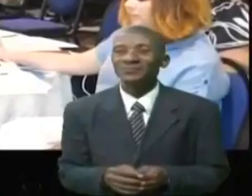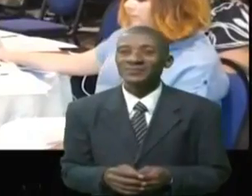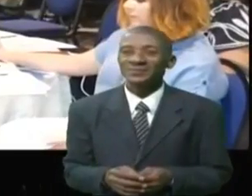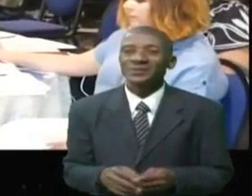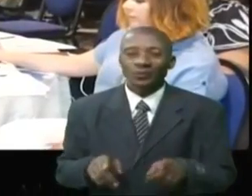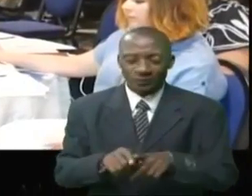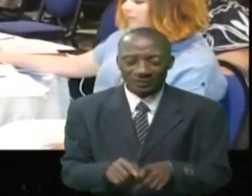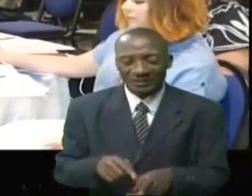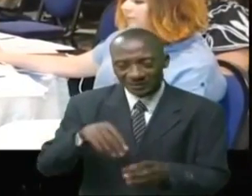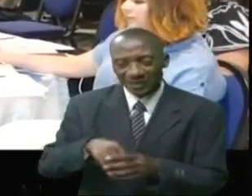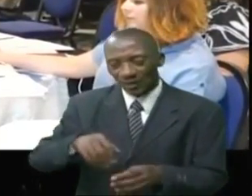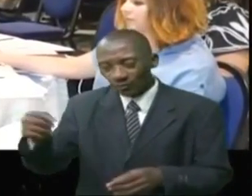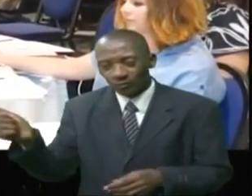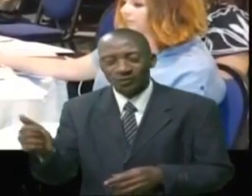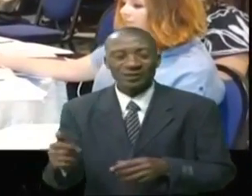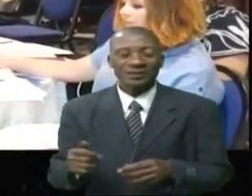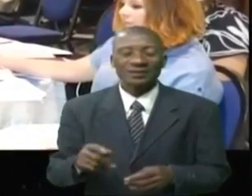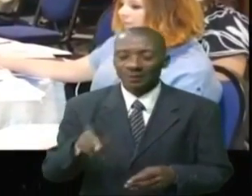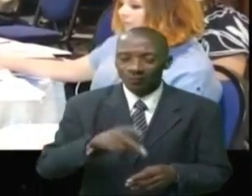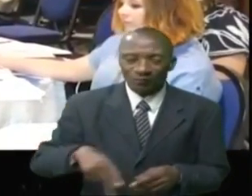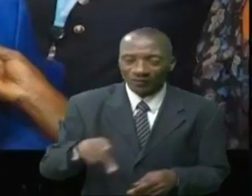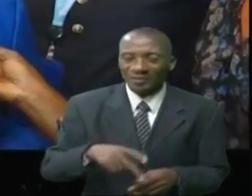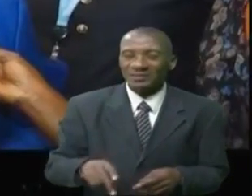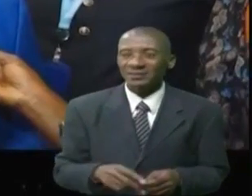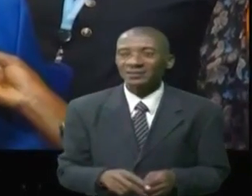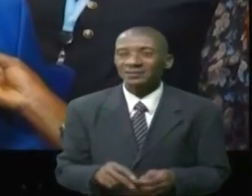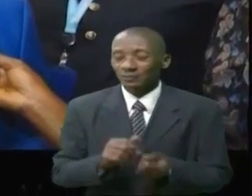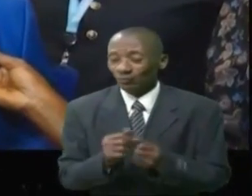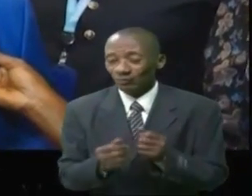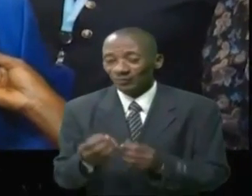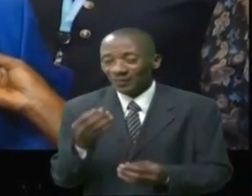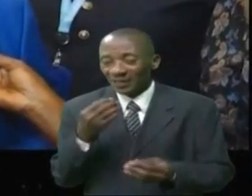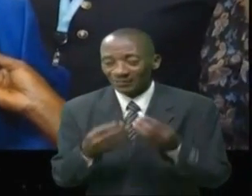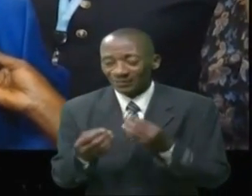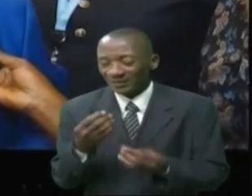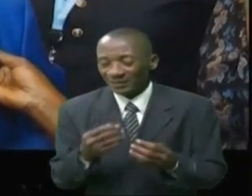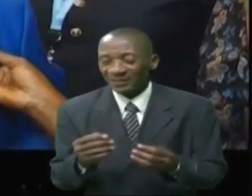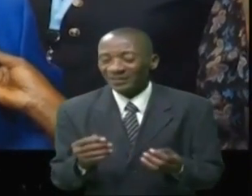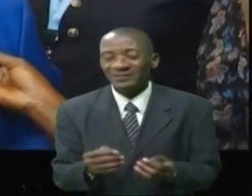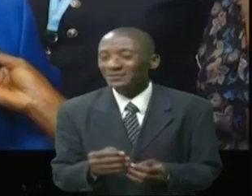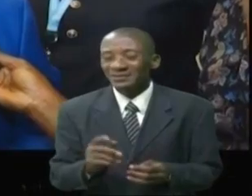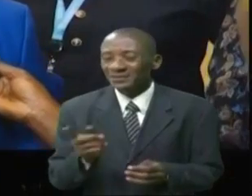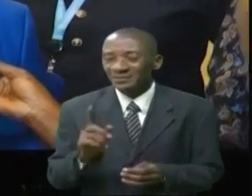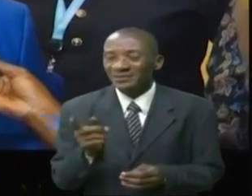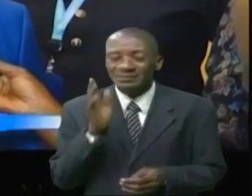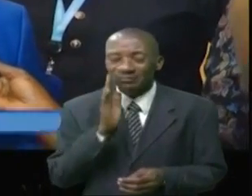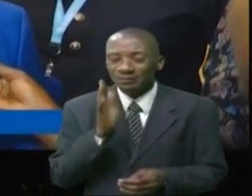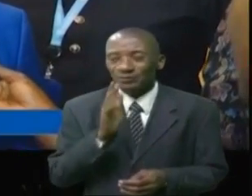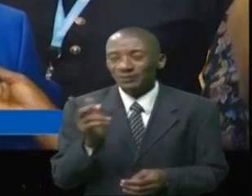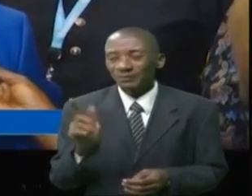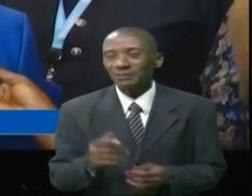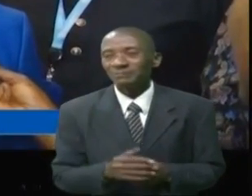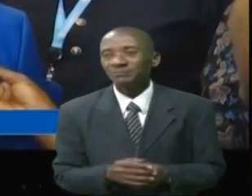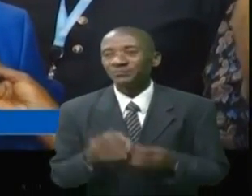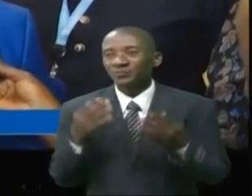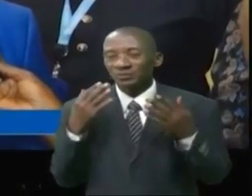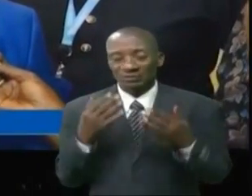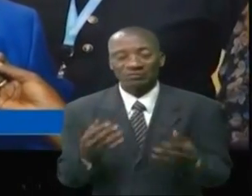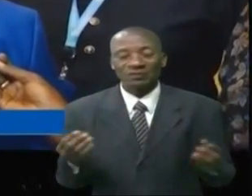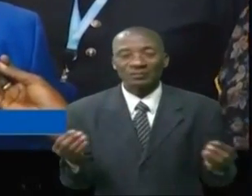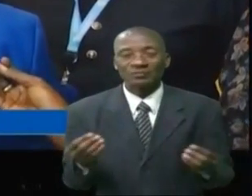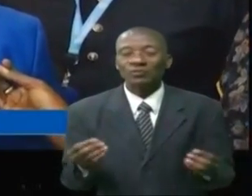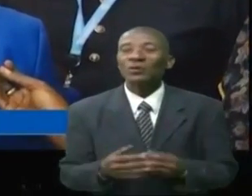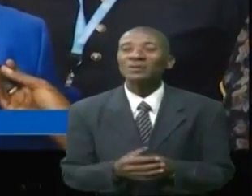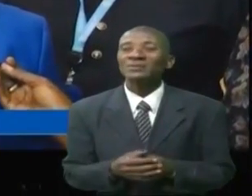alimentaire. La situation interpelle. L'État congolais a lancé le plan de relance du secteur